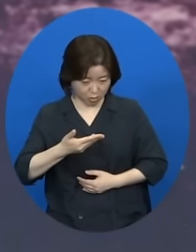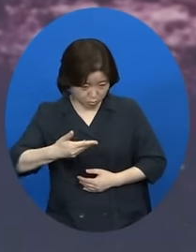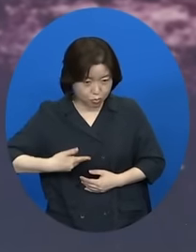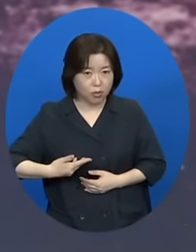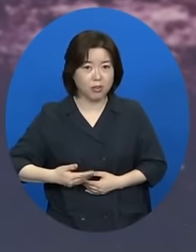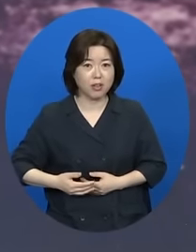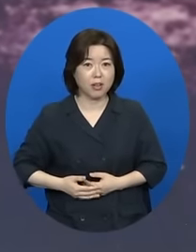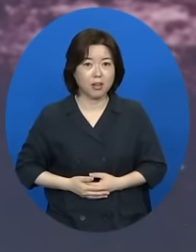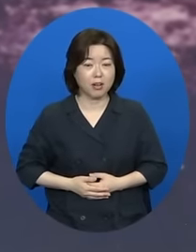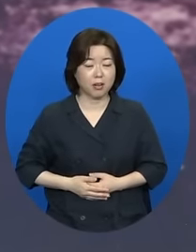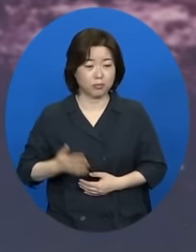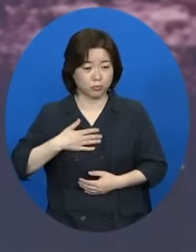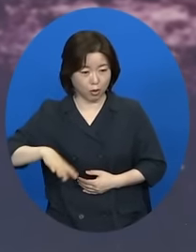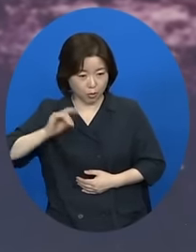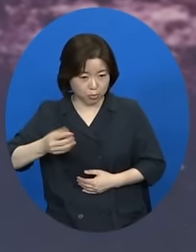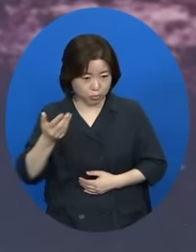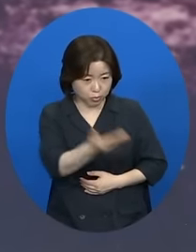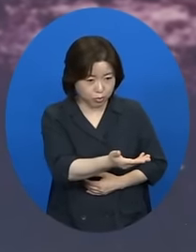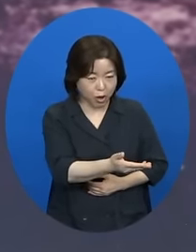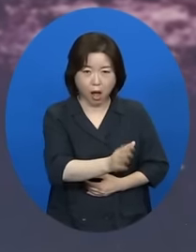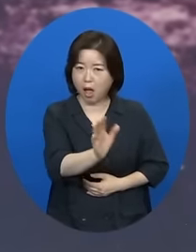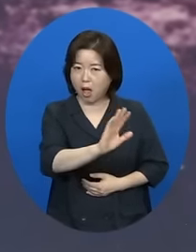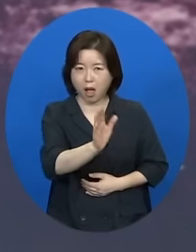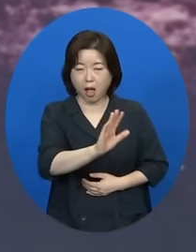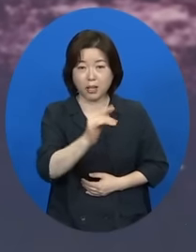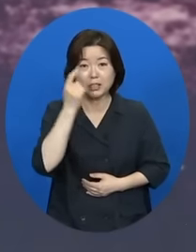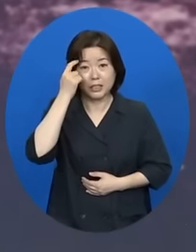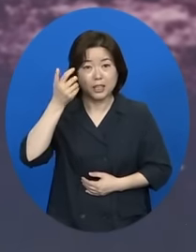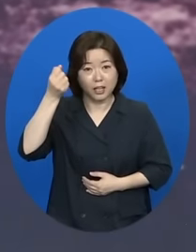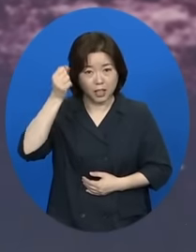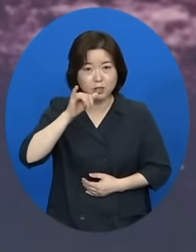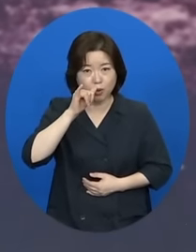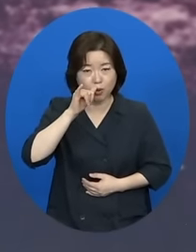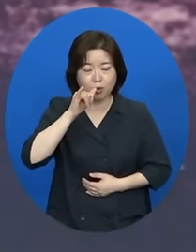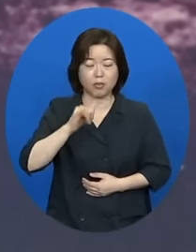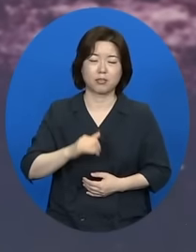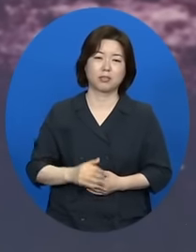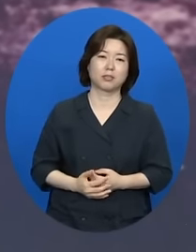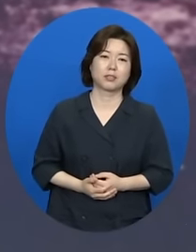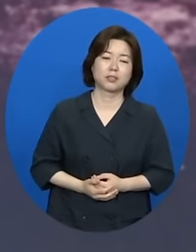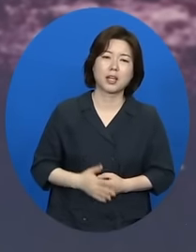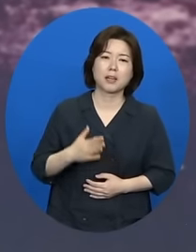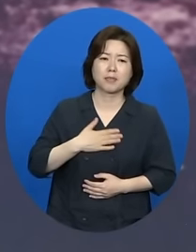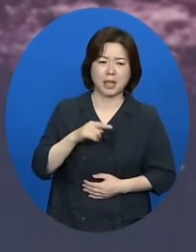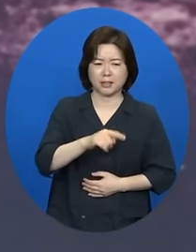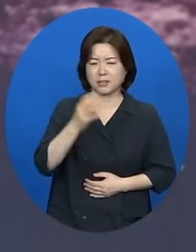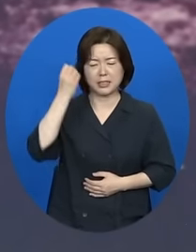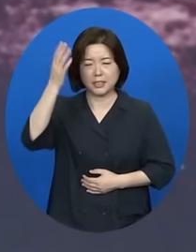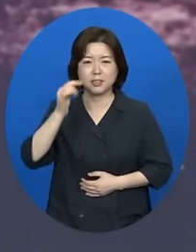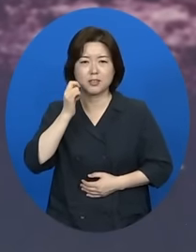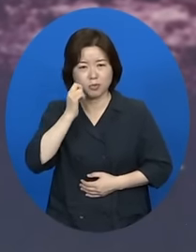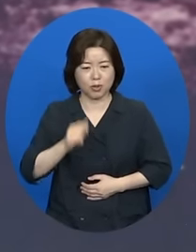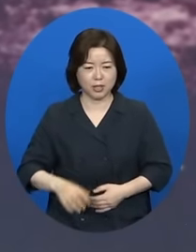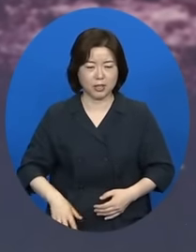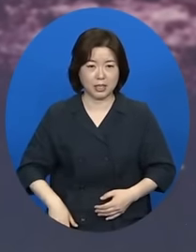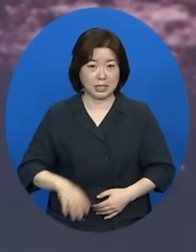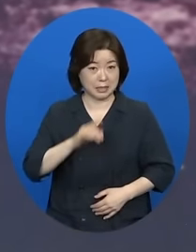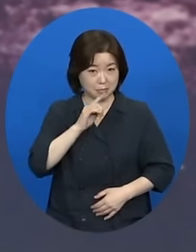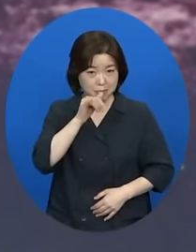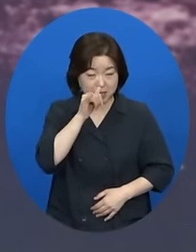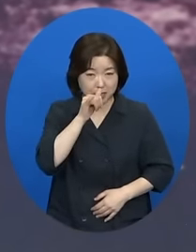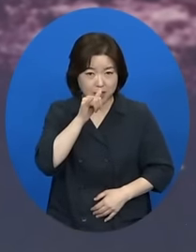구해야지 내가 어떻게 먼저 다가가냐 이렇게 아마 여기시지는 않습니까? 내가 어떻게 그것을 잊을 수 있냐라고 혹시 말씀하진